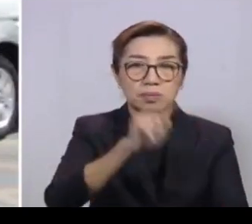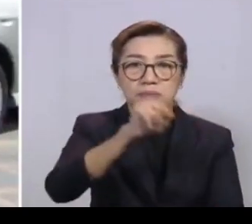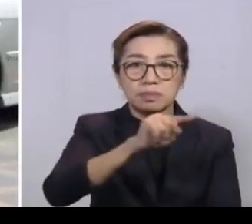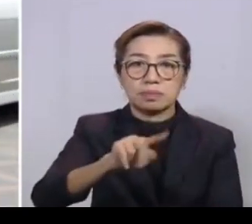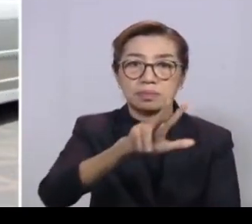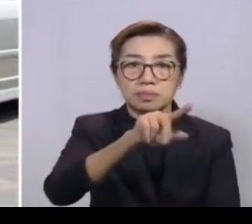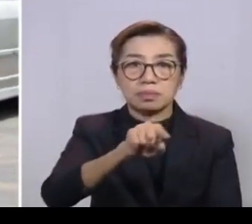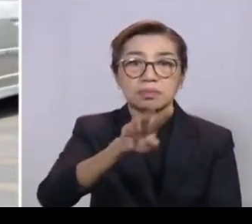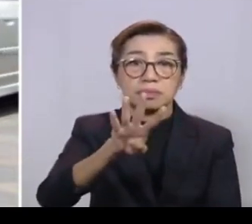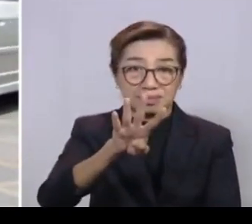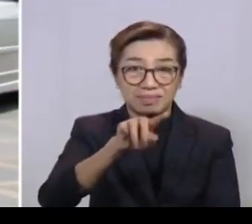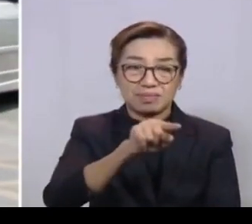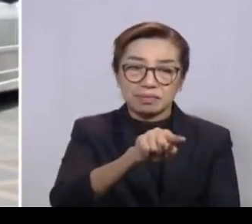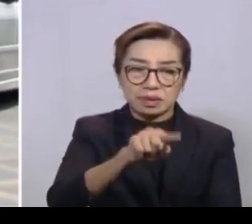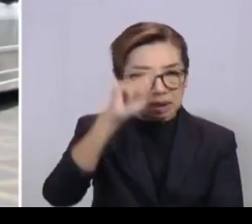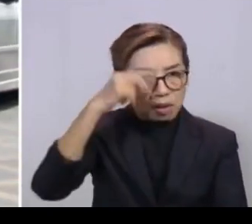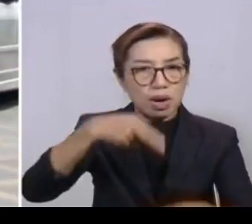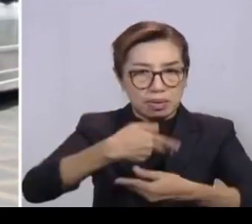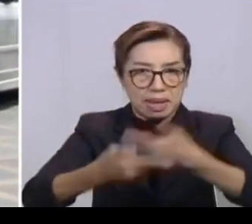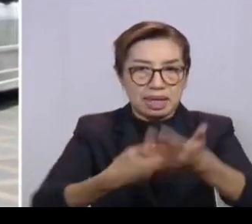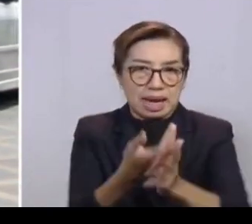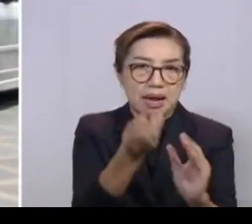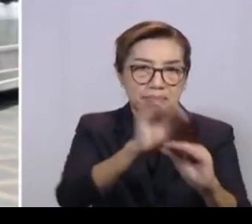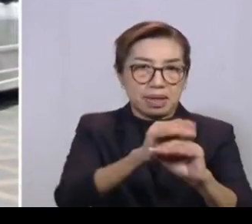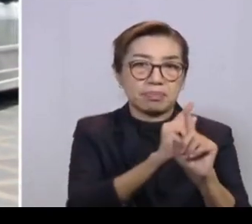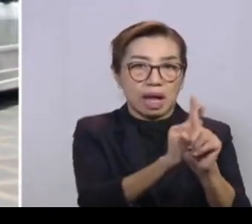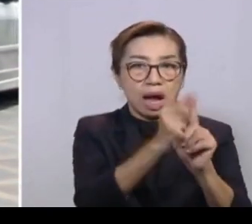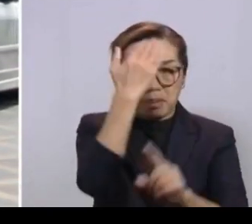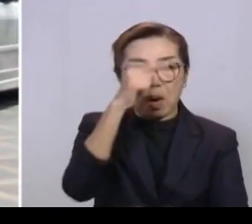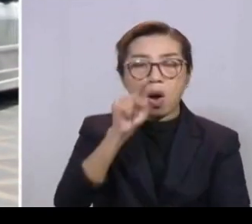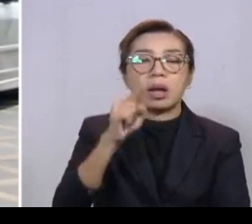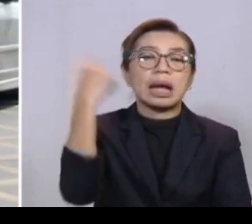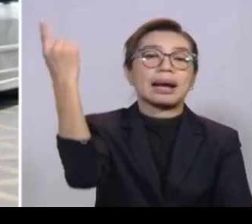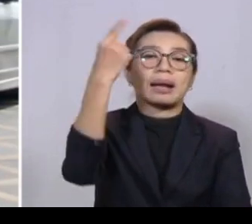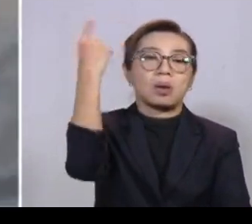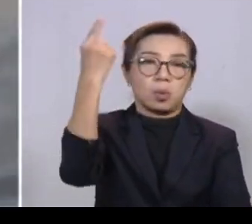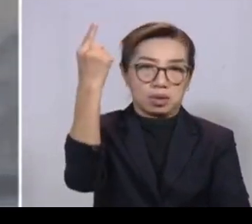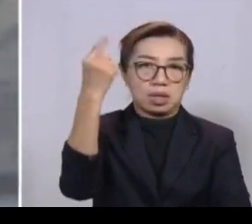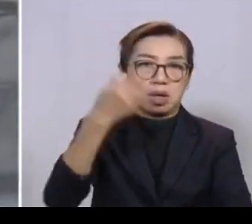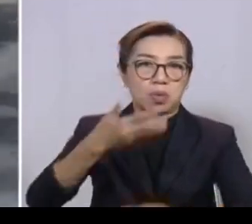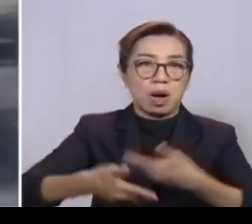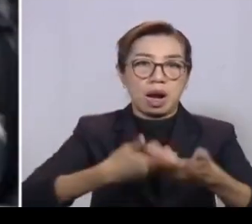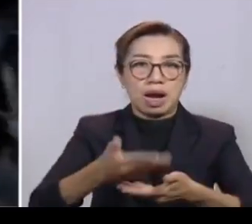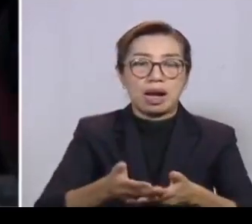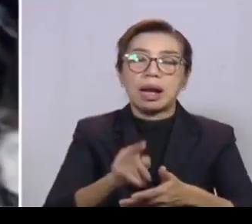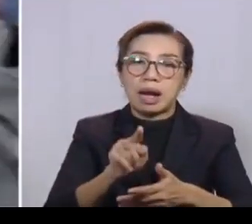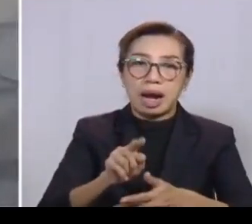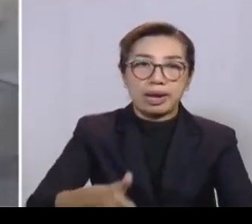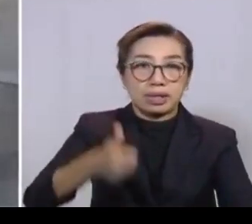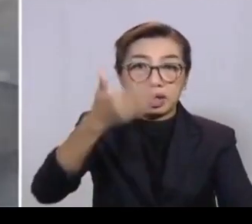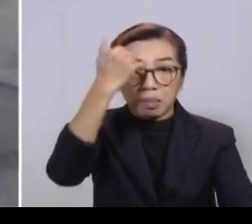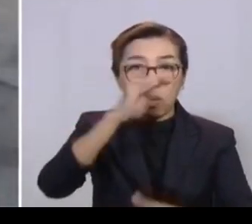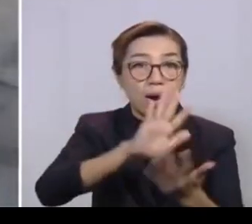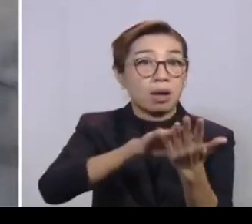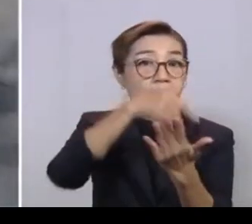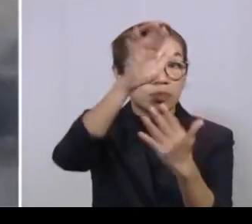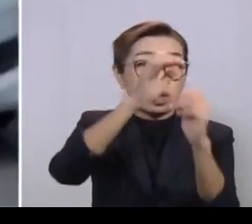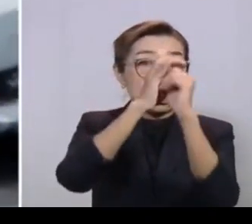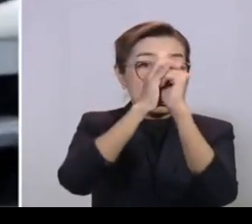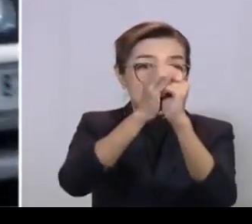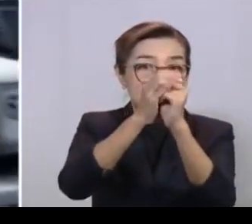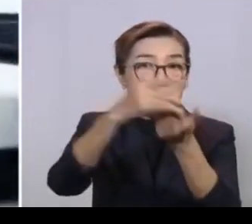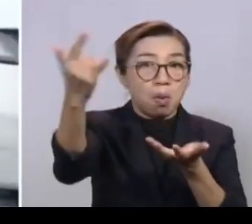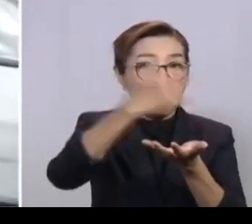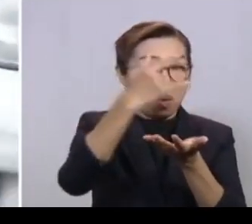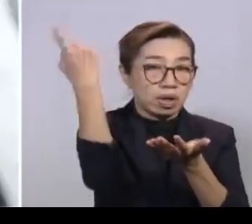3.4%โดยแรงหนุนหลักจากภาคการท่องเที่ยวที่ฟื้นหลังจากที่จีนเปิดประเทศส่งผลต่อการบริโภคของเอกชน